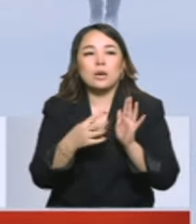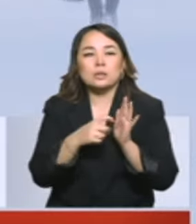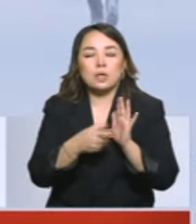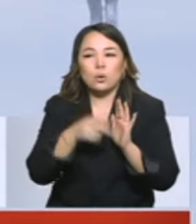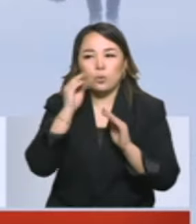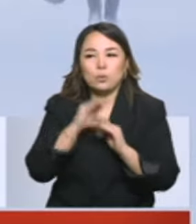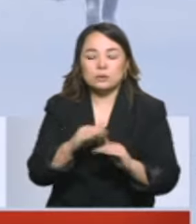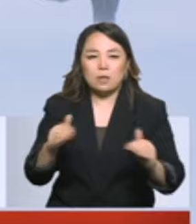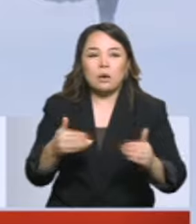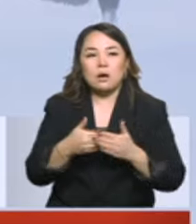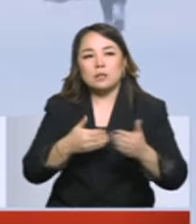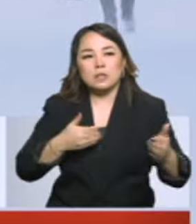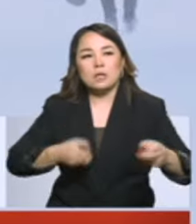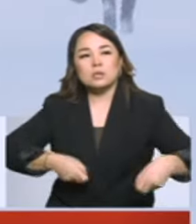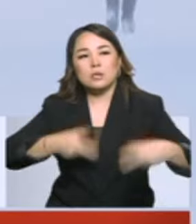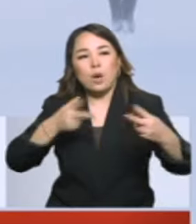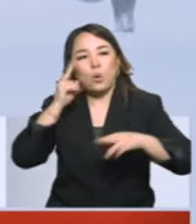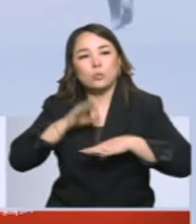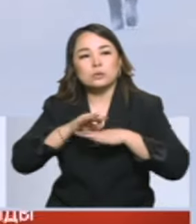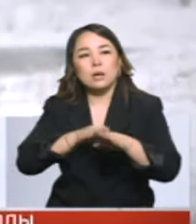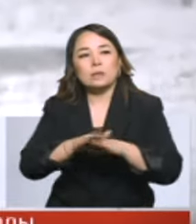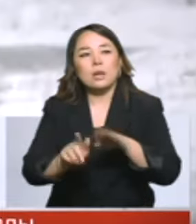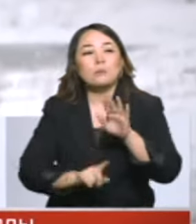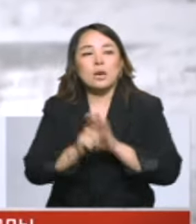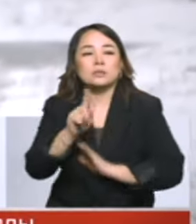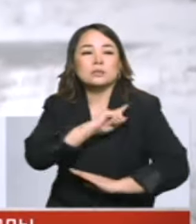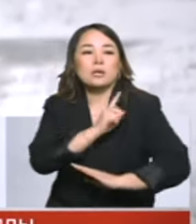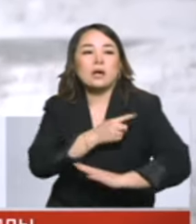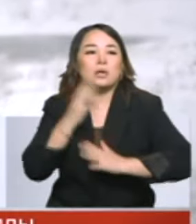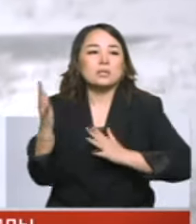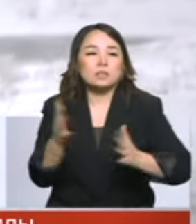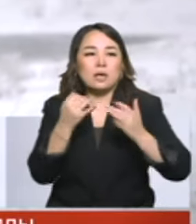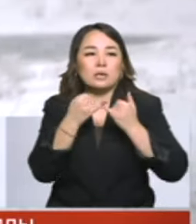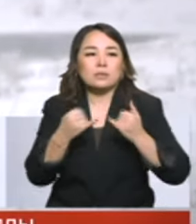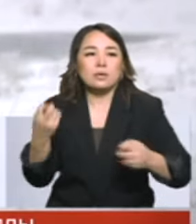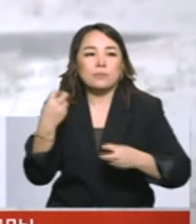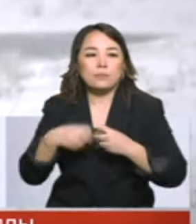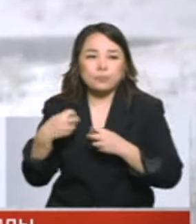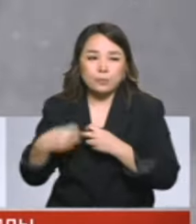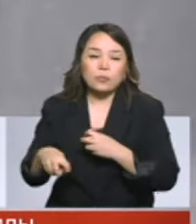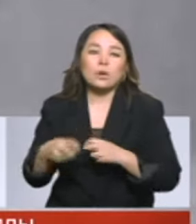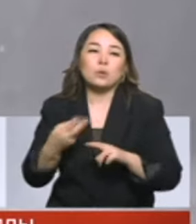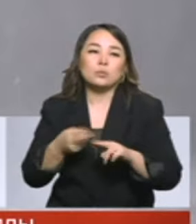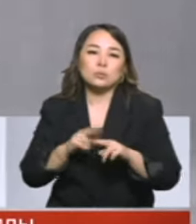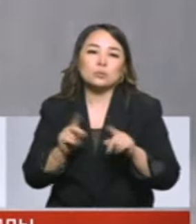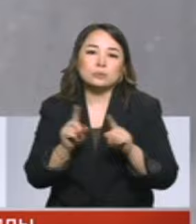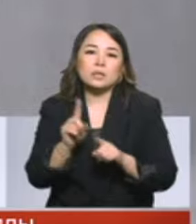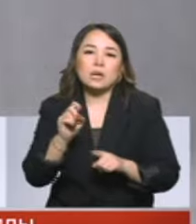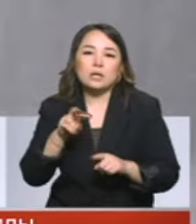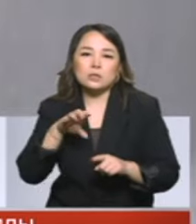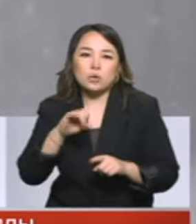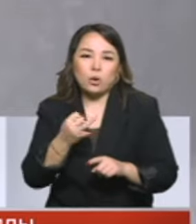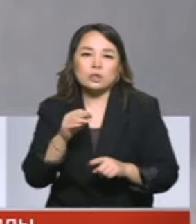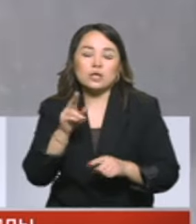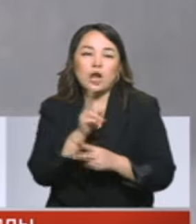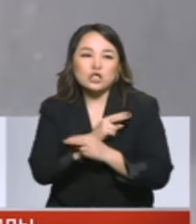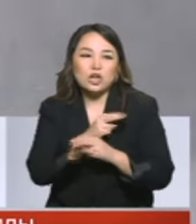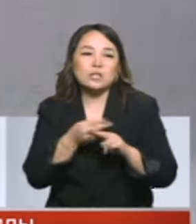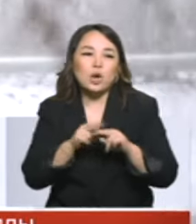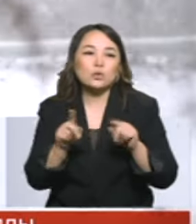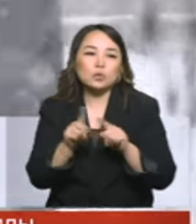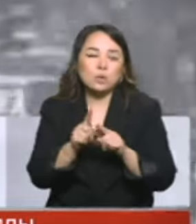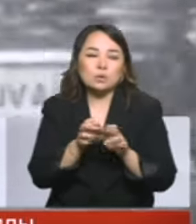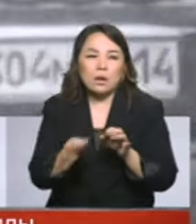оқушылар қашықтан оқуға көшті. Сондай ақ қатты желден электр желілері зақымданып, Усолка, Зеленстрой, Дачный мөлтек